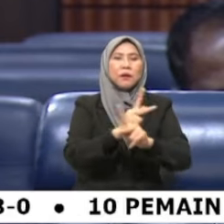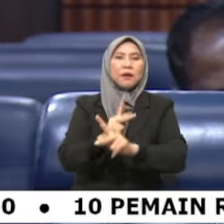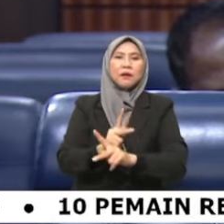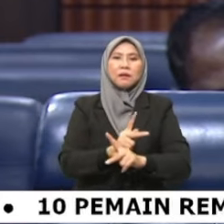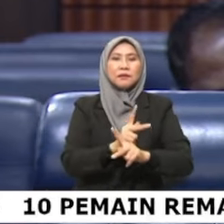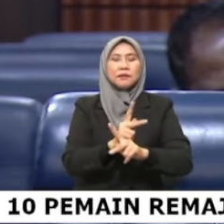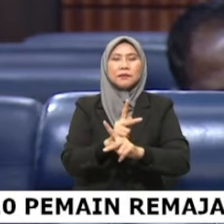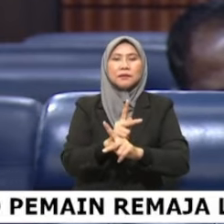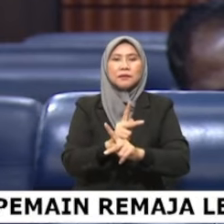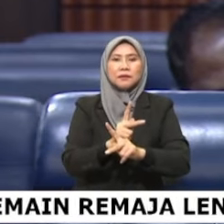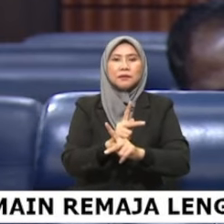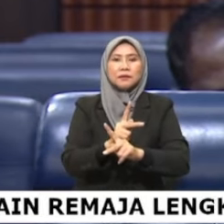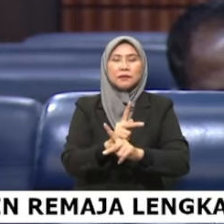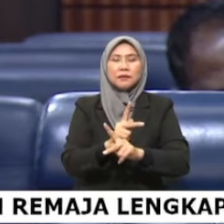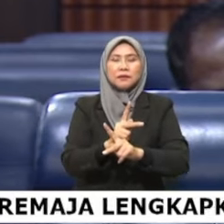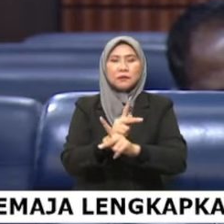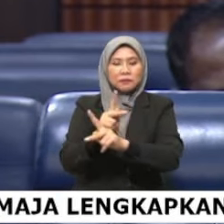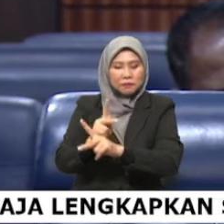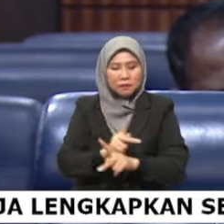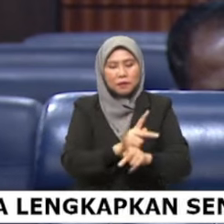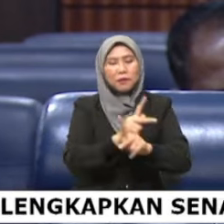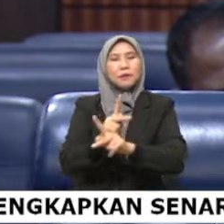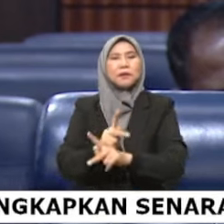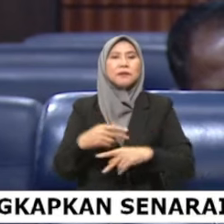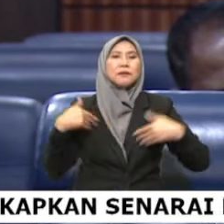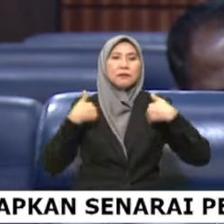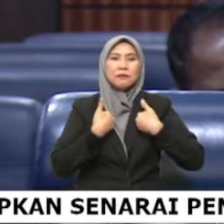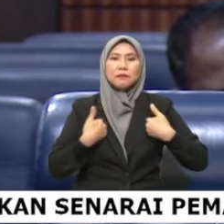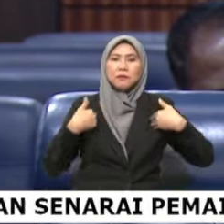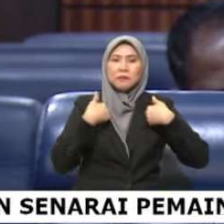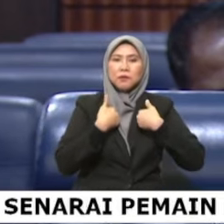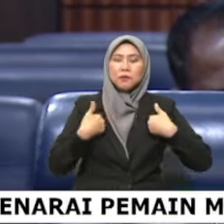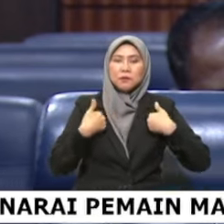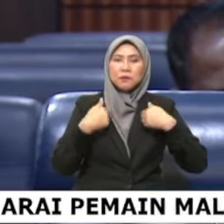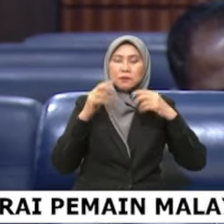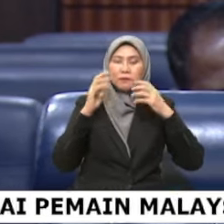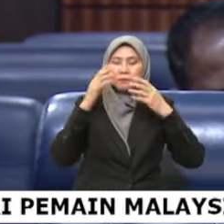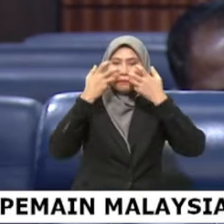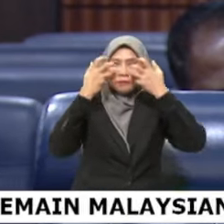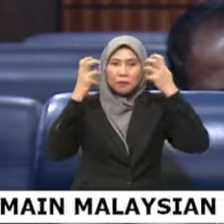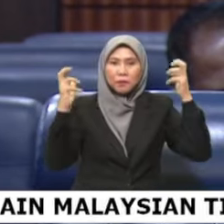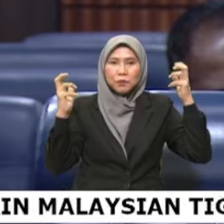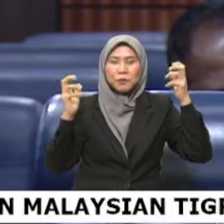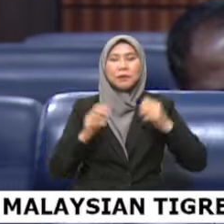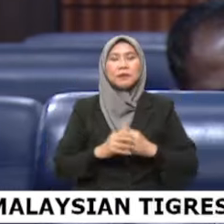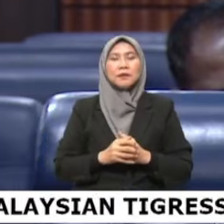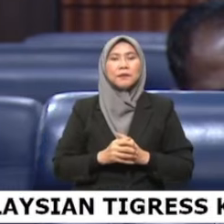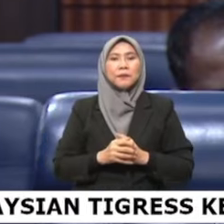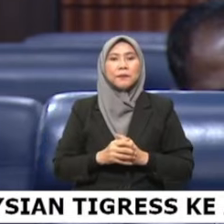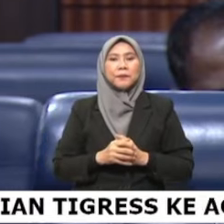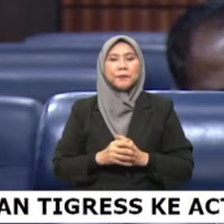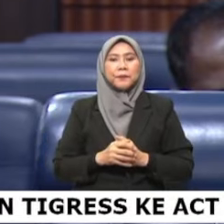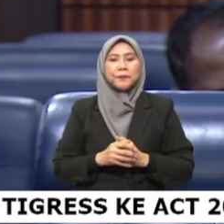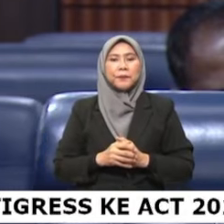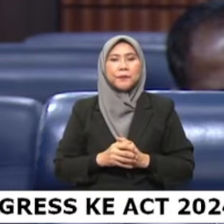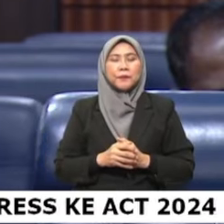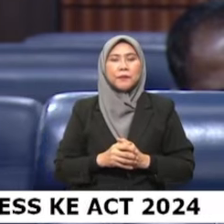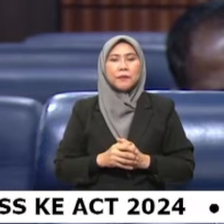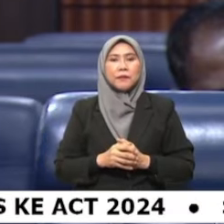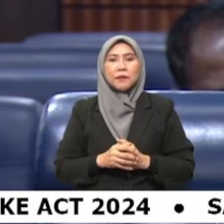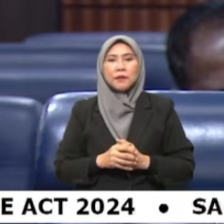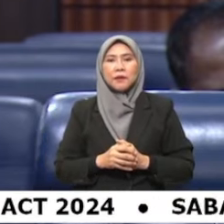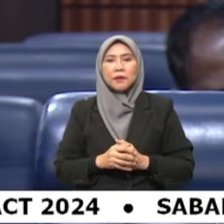dan skim akreditasi habitat harimau Malaya seperti Ecological Physical Transfer